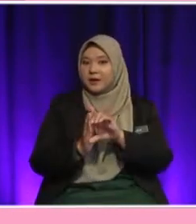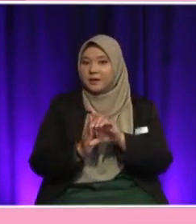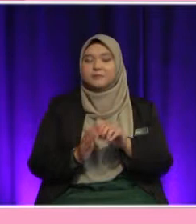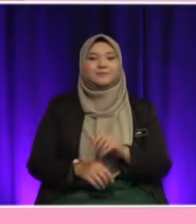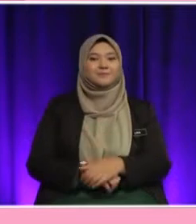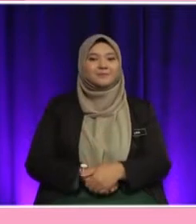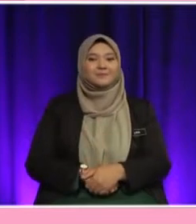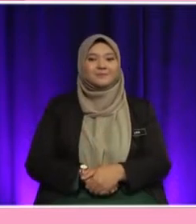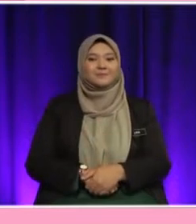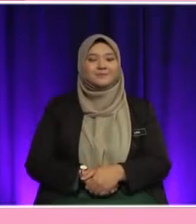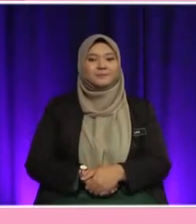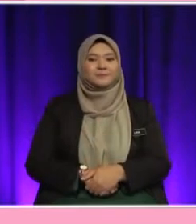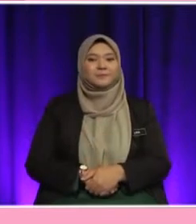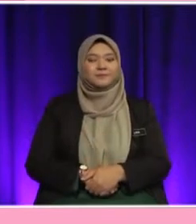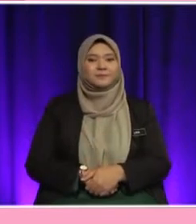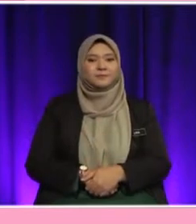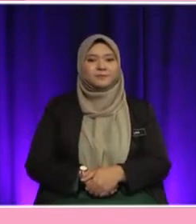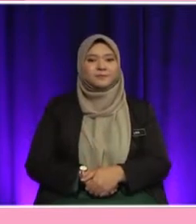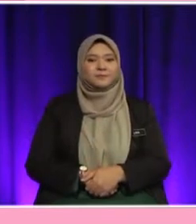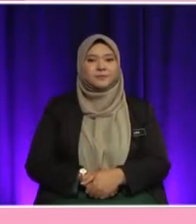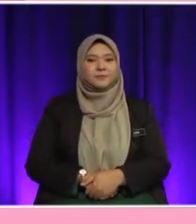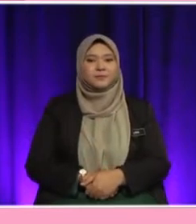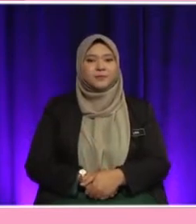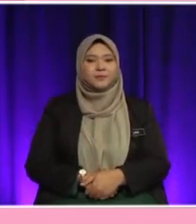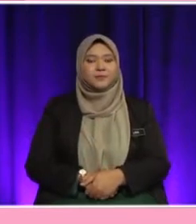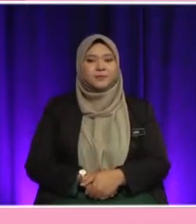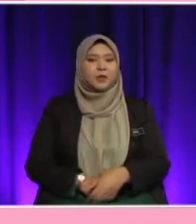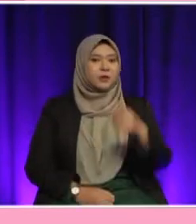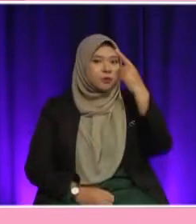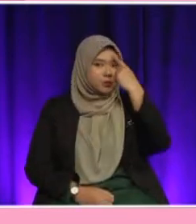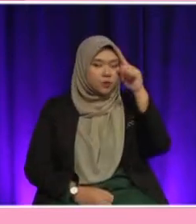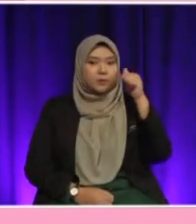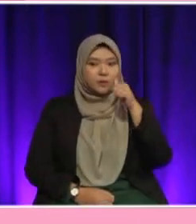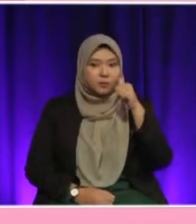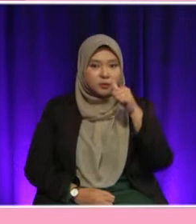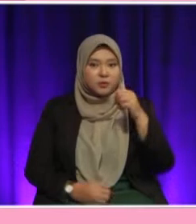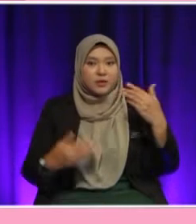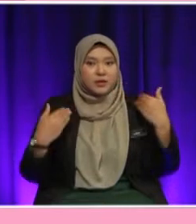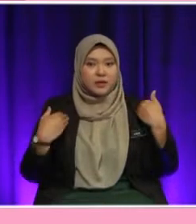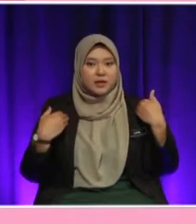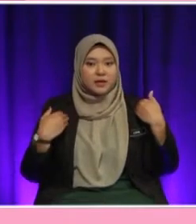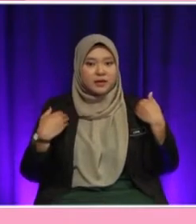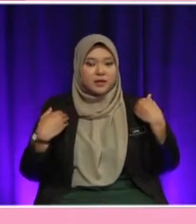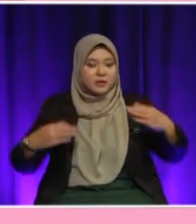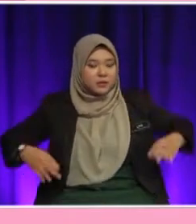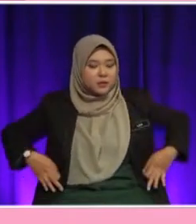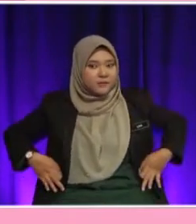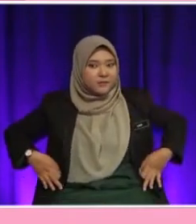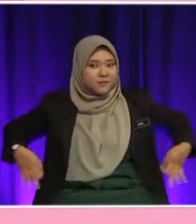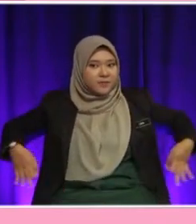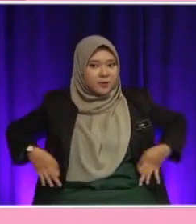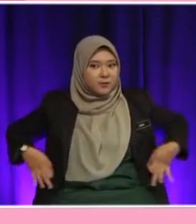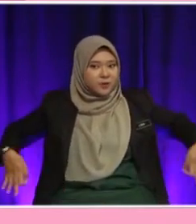sistem pembiakan perempuan terdiri daripada bagian-bagian yaitu yang pertama Dio ada dua ya